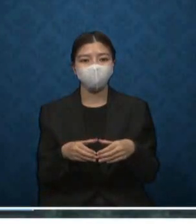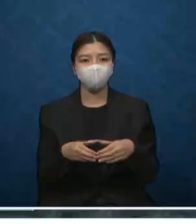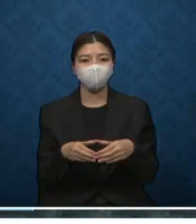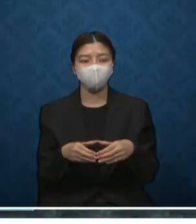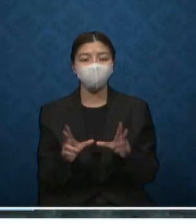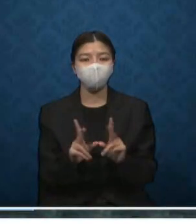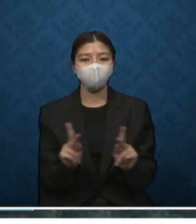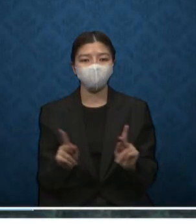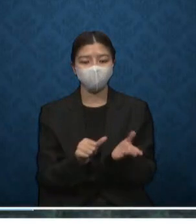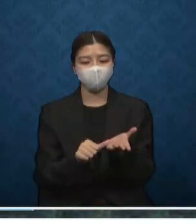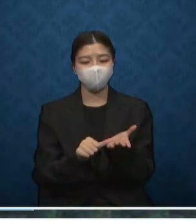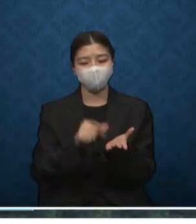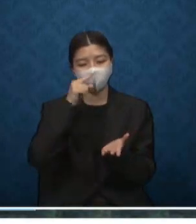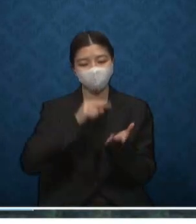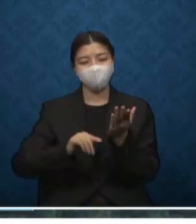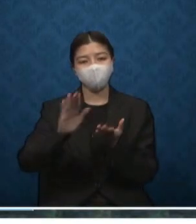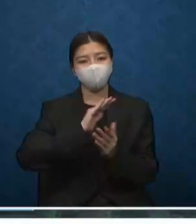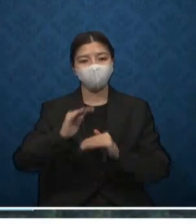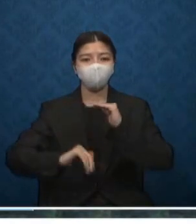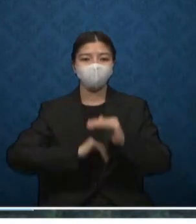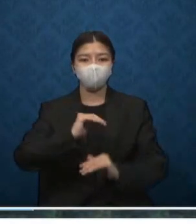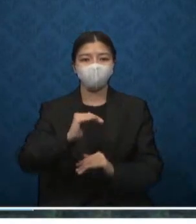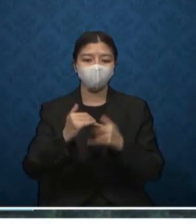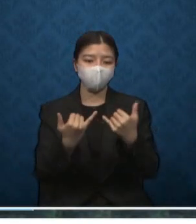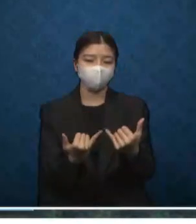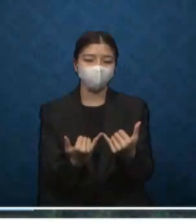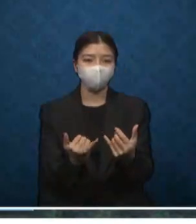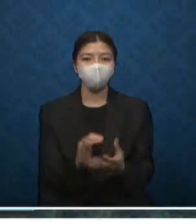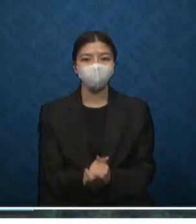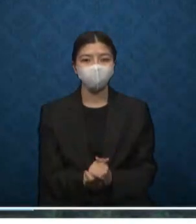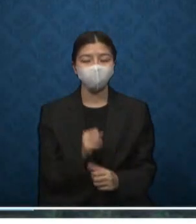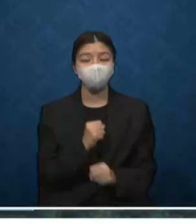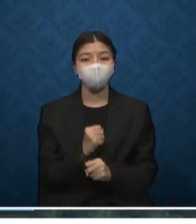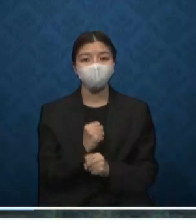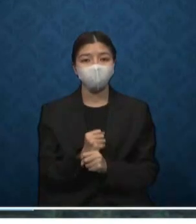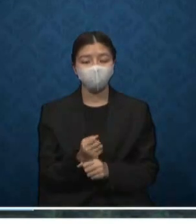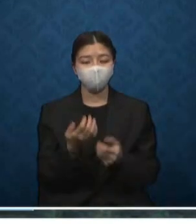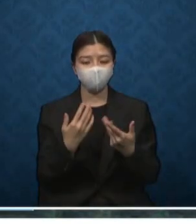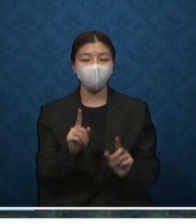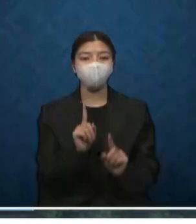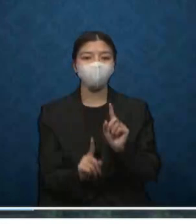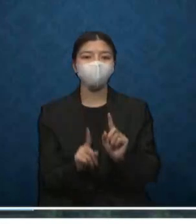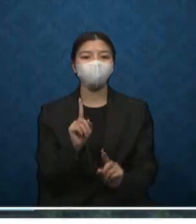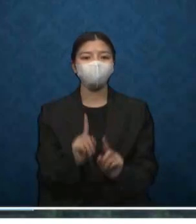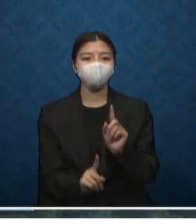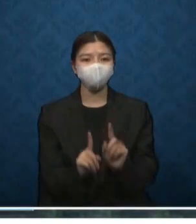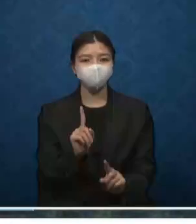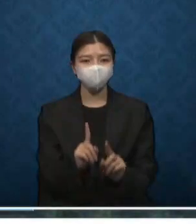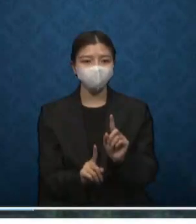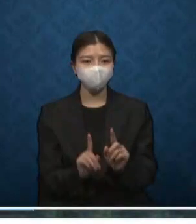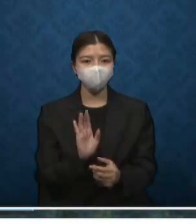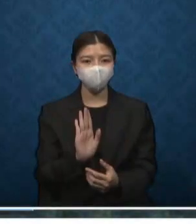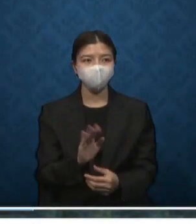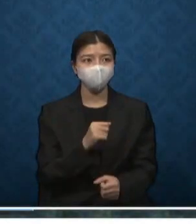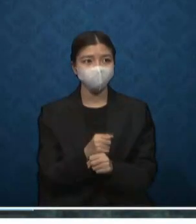กรรมการปฏิรูปประเทศได้ทำให้ไว้จากการประเมินสถานการณ์ทางด้าน